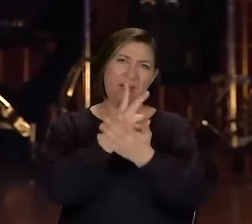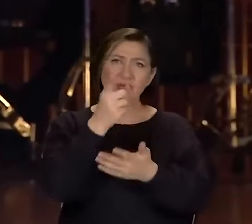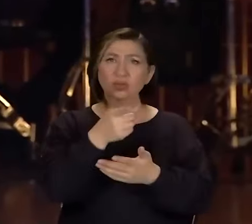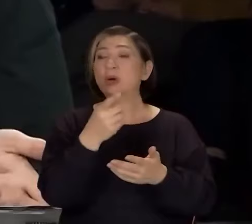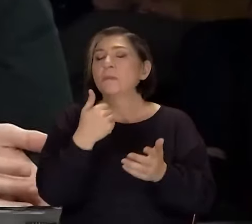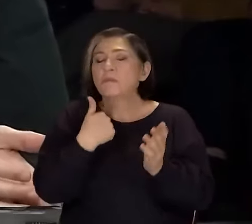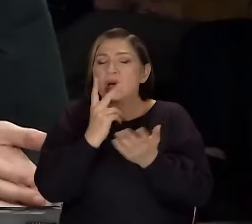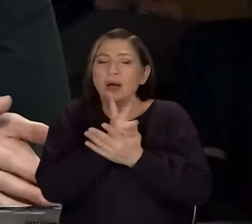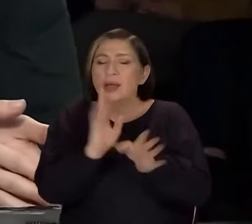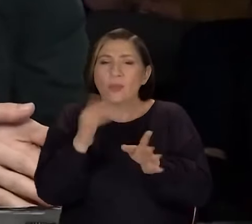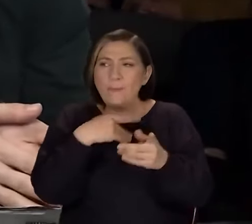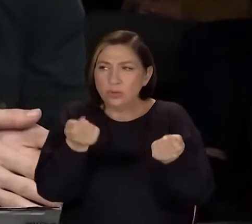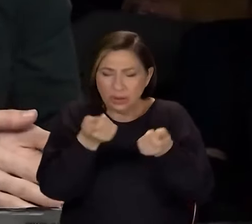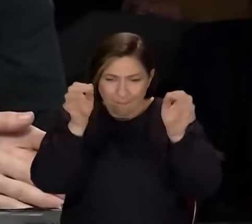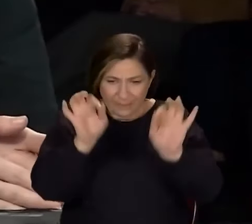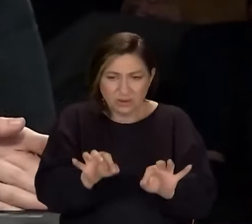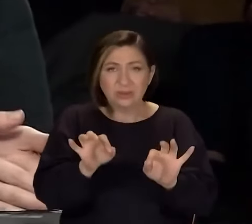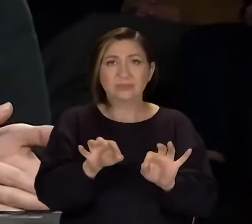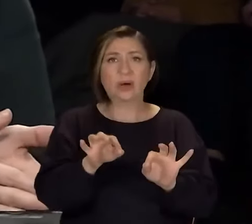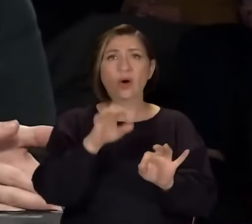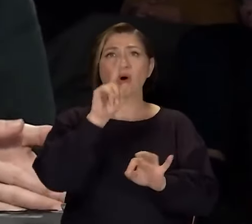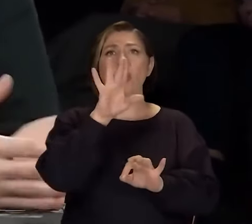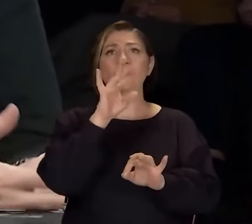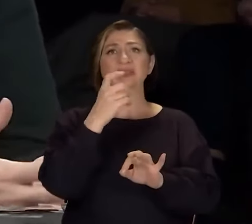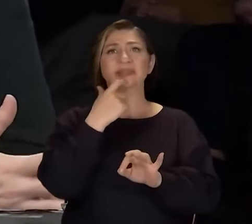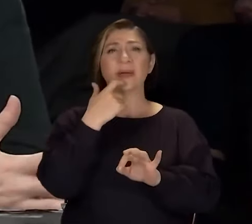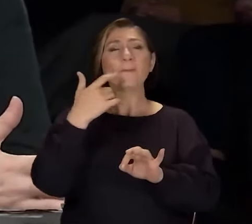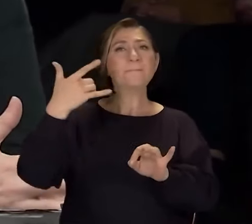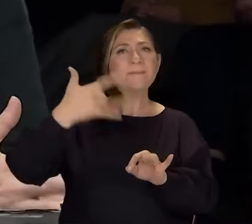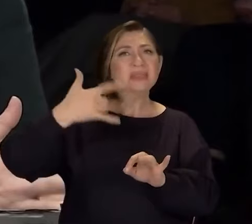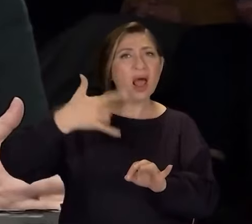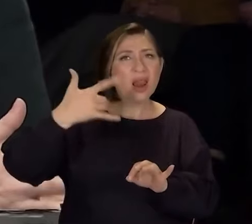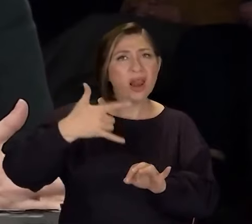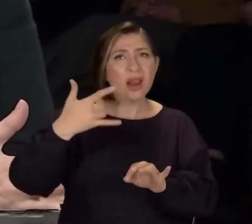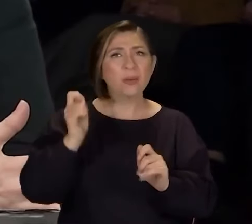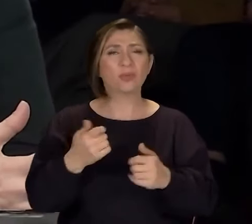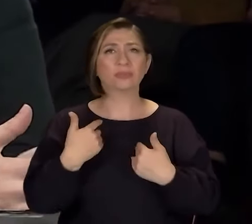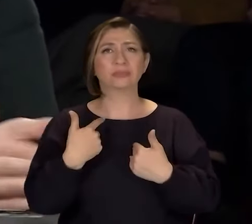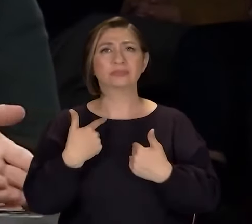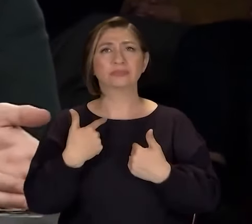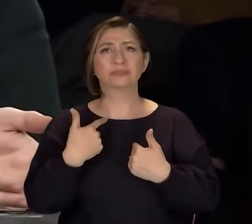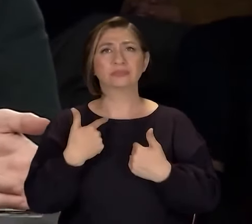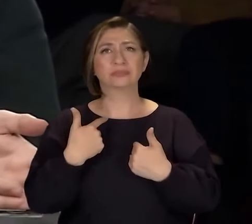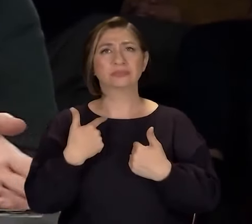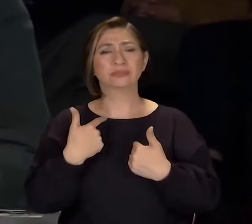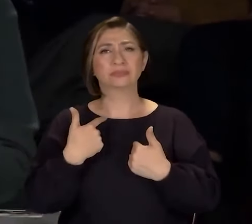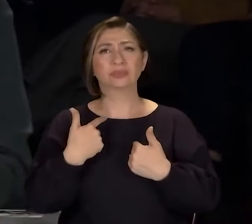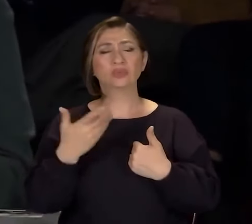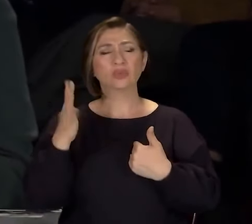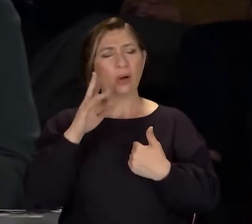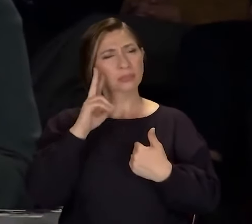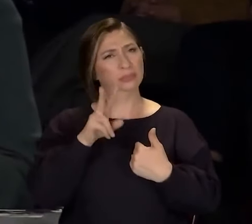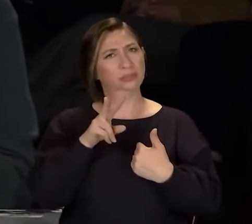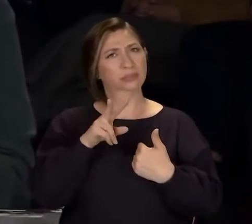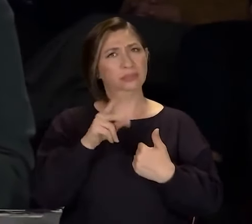vermiyorum. Ben çünkü bu işe başladığımda 15 yaşında metal müzik yapıyordum. Ya. Yani sonra bir